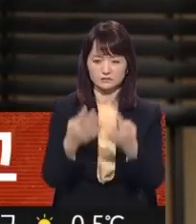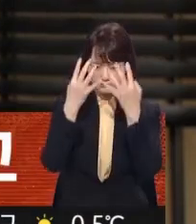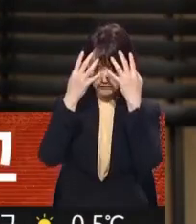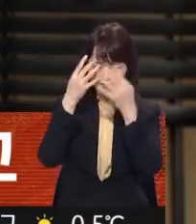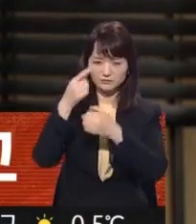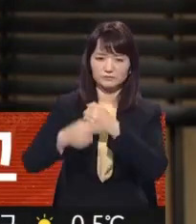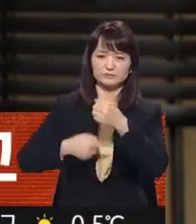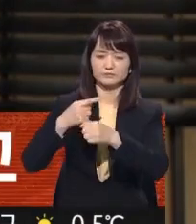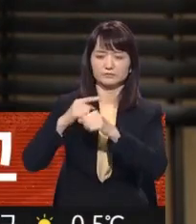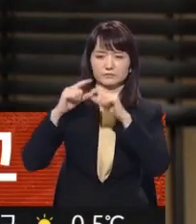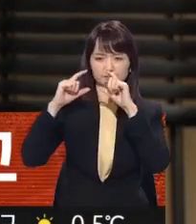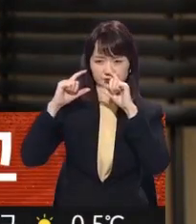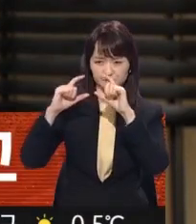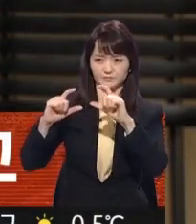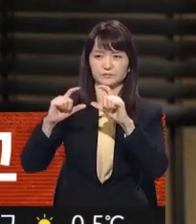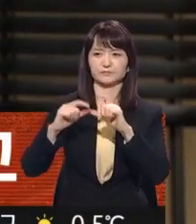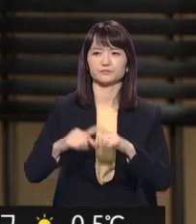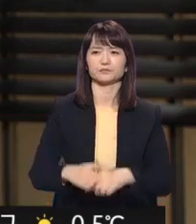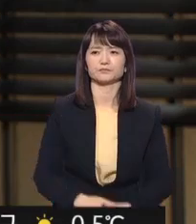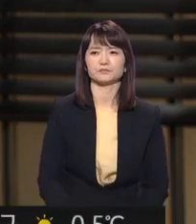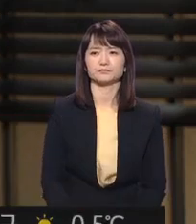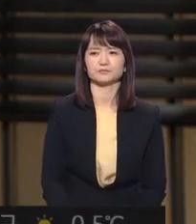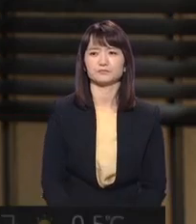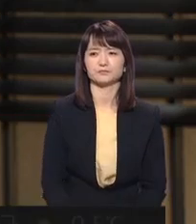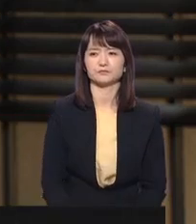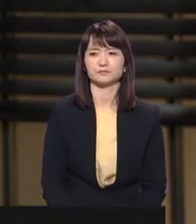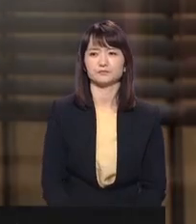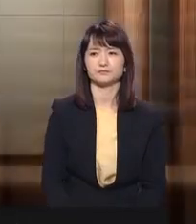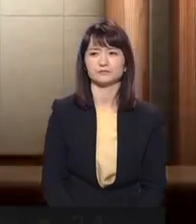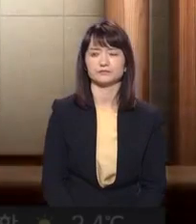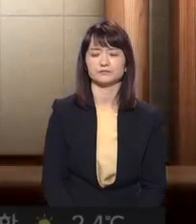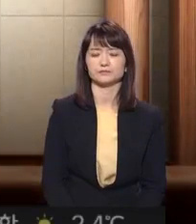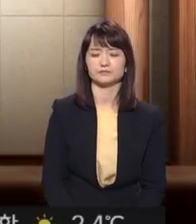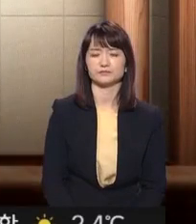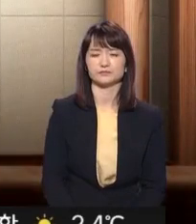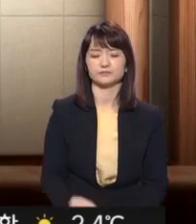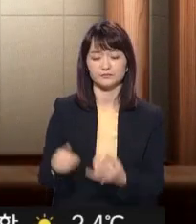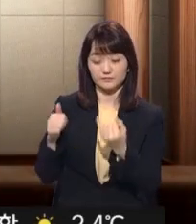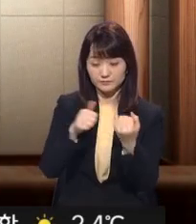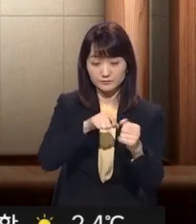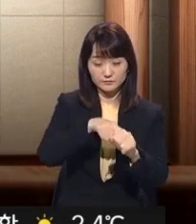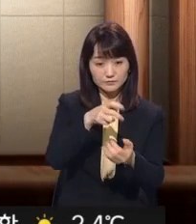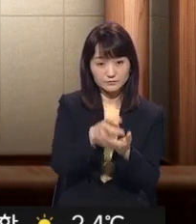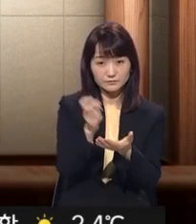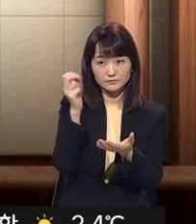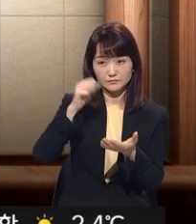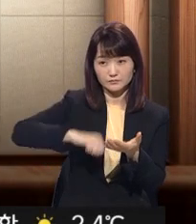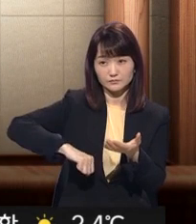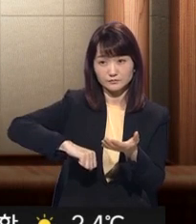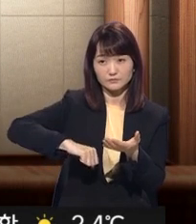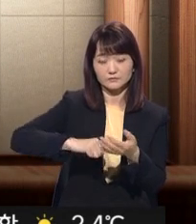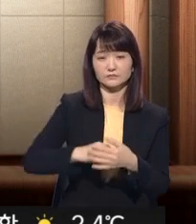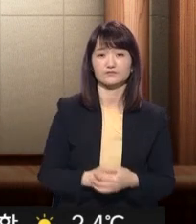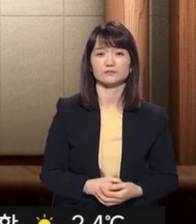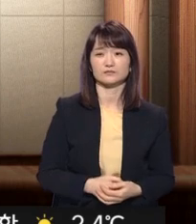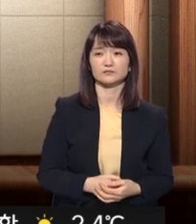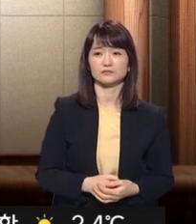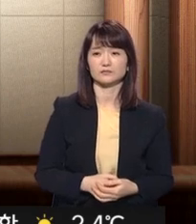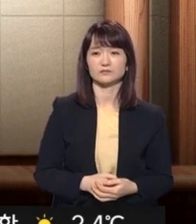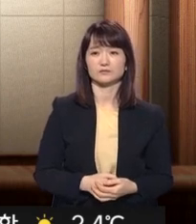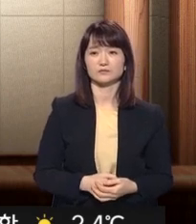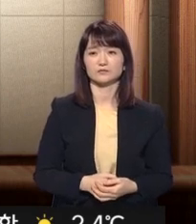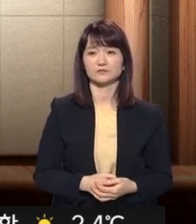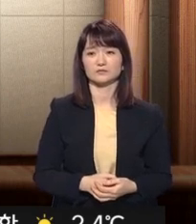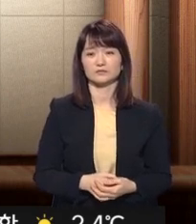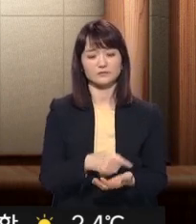1년이 선고가 됐습니다 징역 112 선고된게 스토킹 처벌법 위반이긴 한데 또 극심한 또 고통을